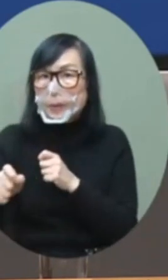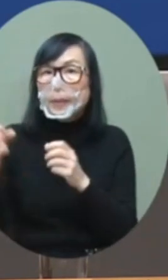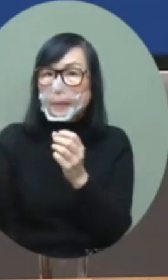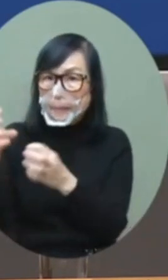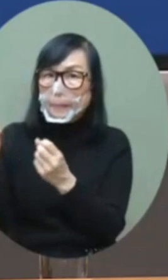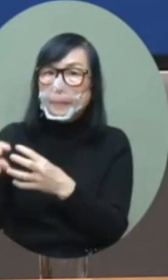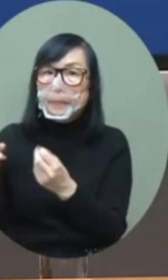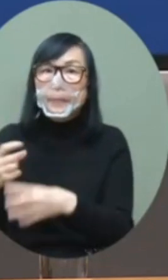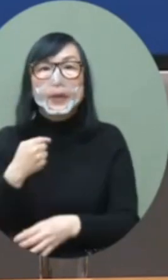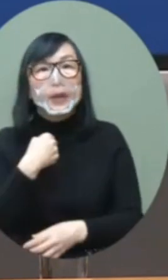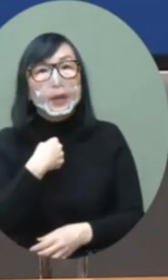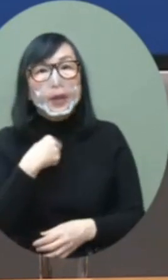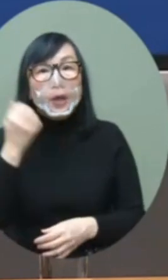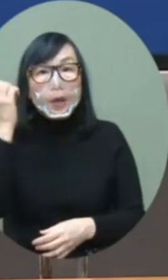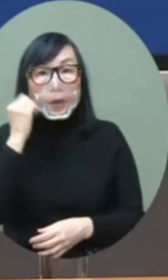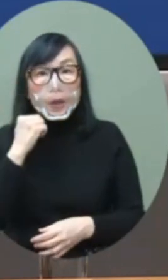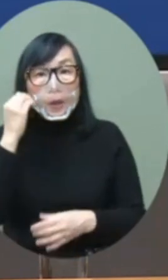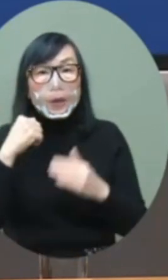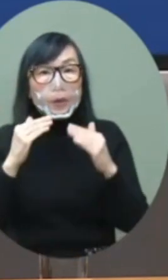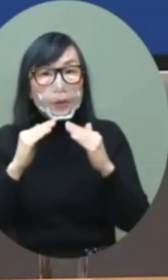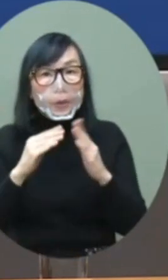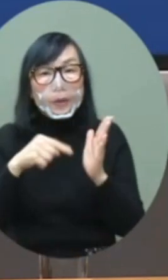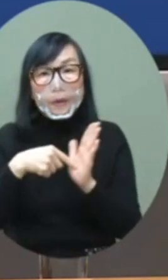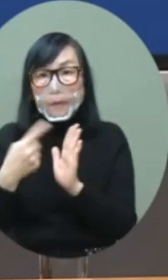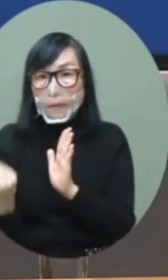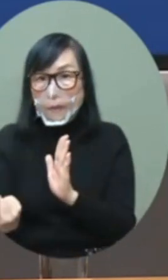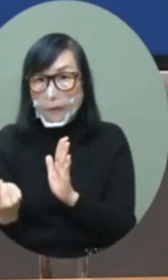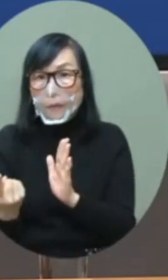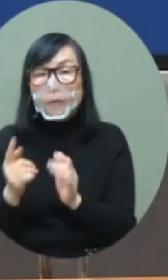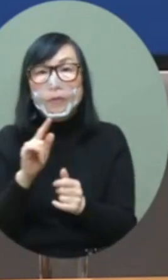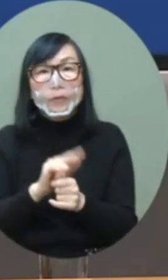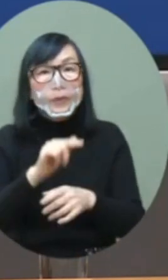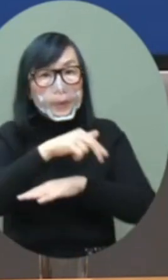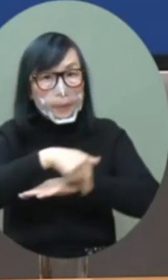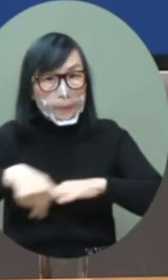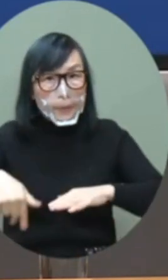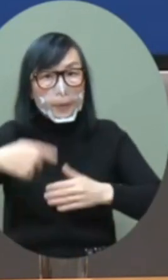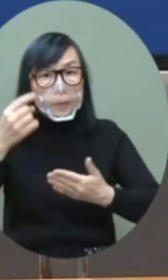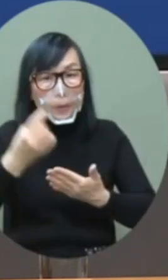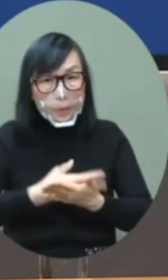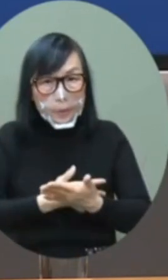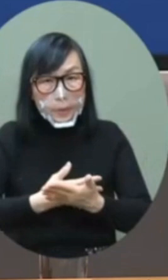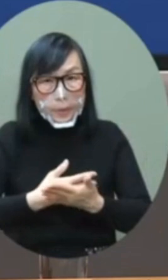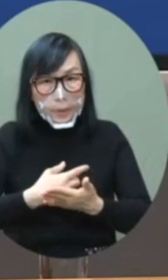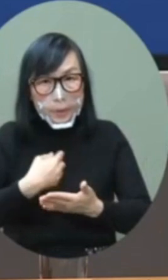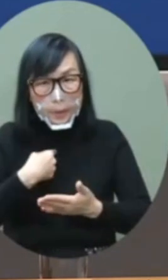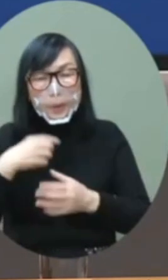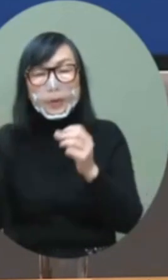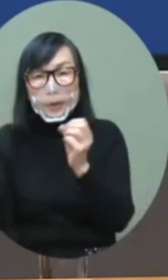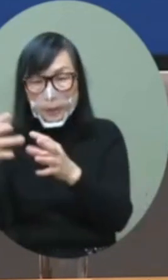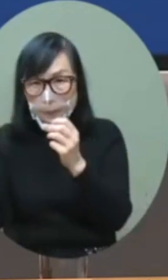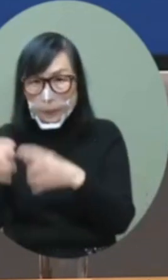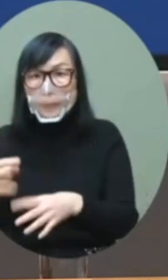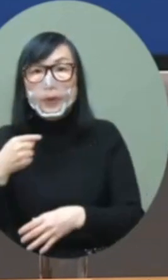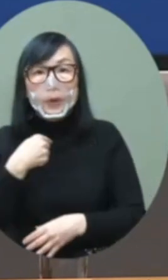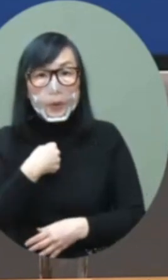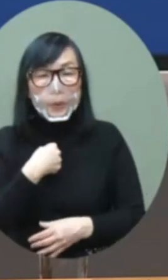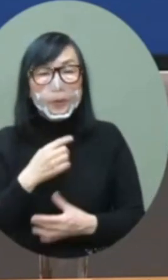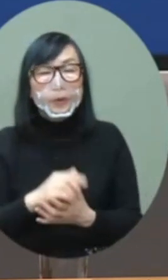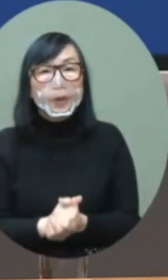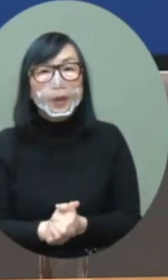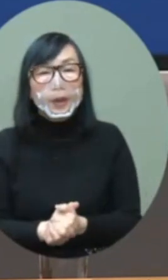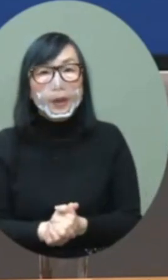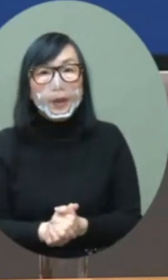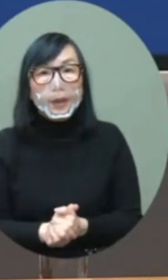嚇。我哋嘅安老院嘅防護嘅設備措施，亦都係值得我哋去檢視。當然你話